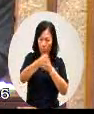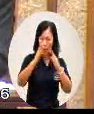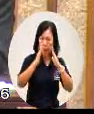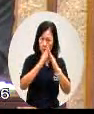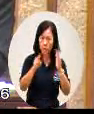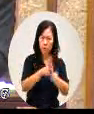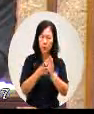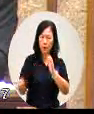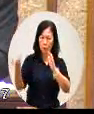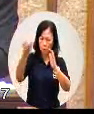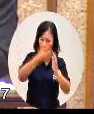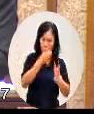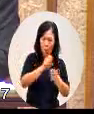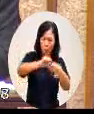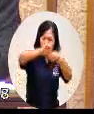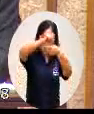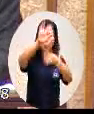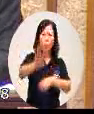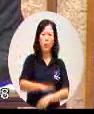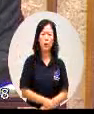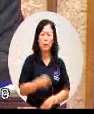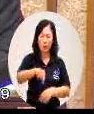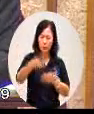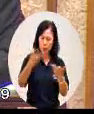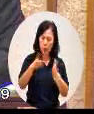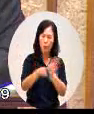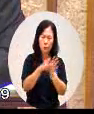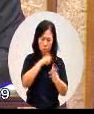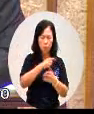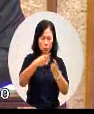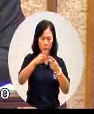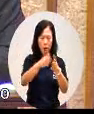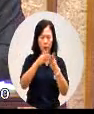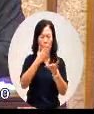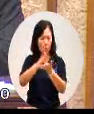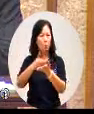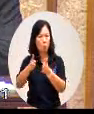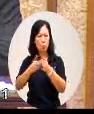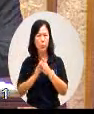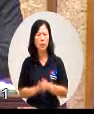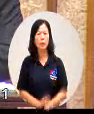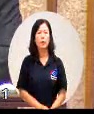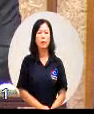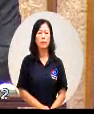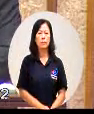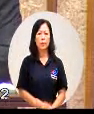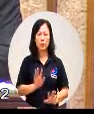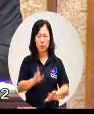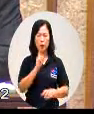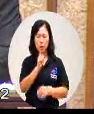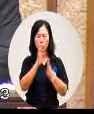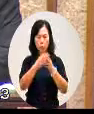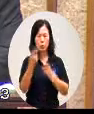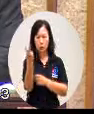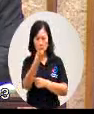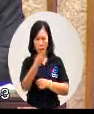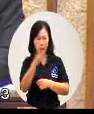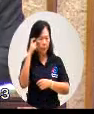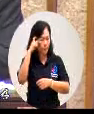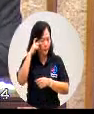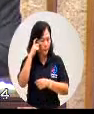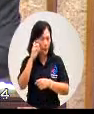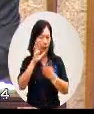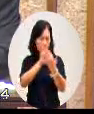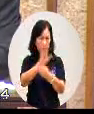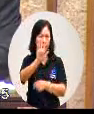入的人口是不断暴增，所以这个问题的确是要去解决。所以目前来讲，我们会有两个一个思考方向，